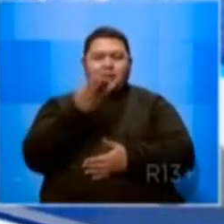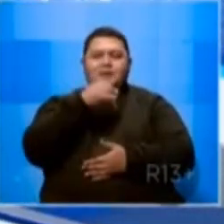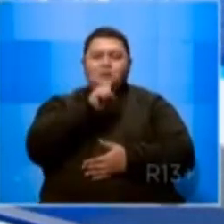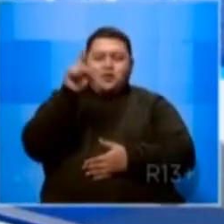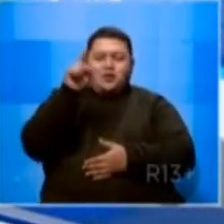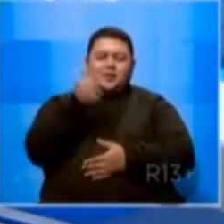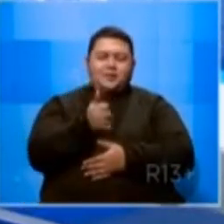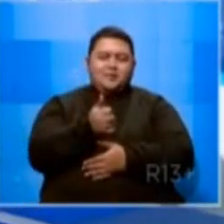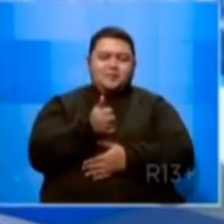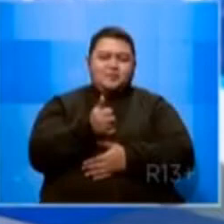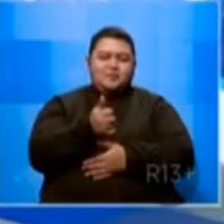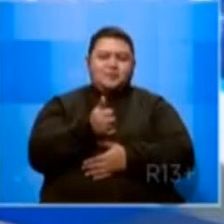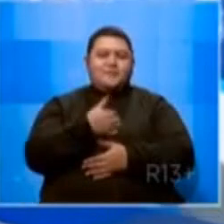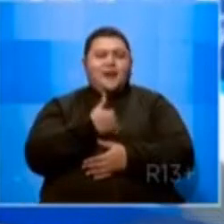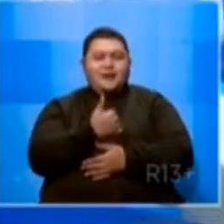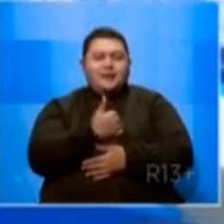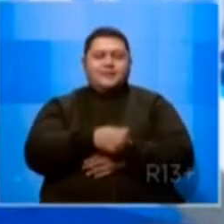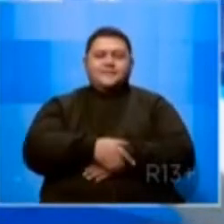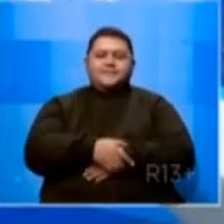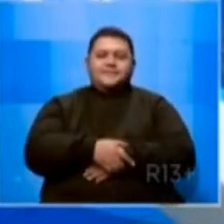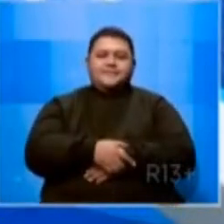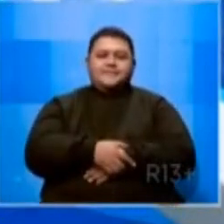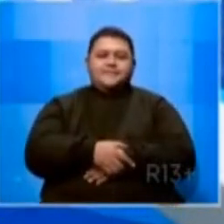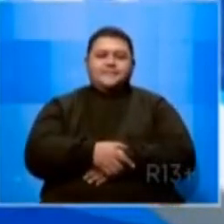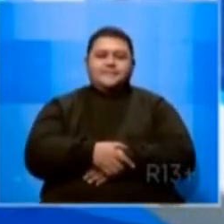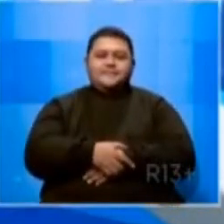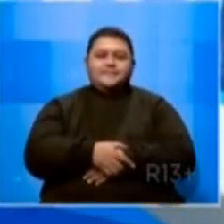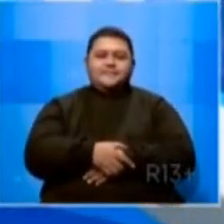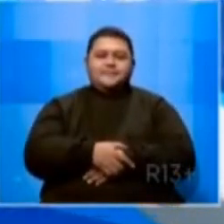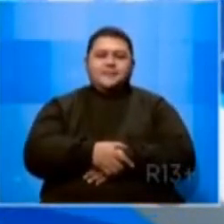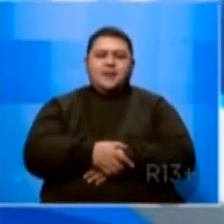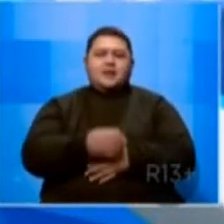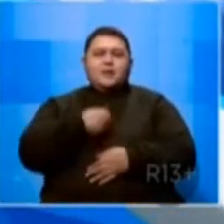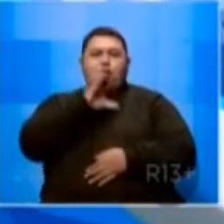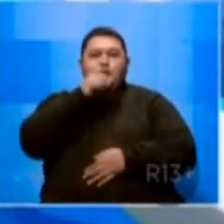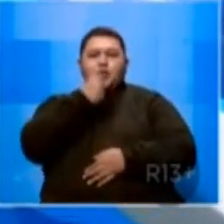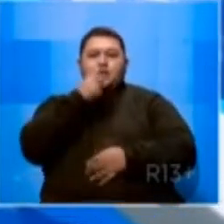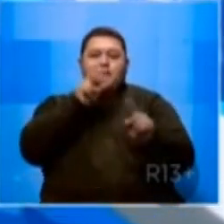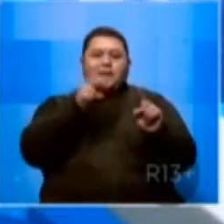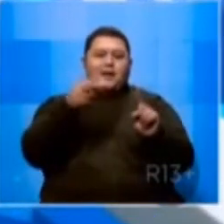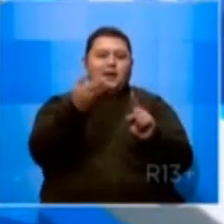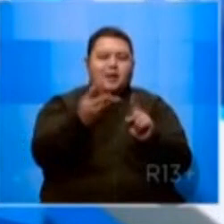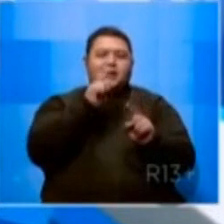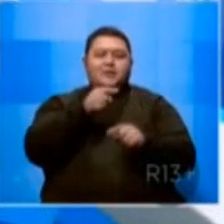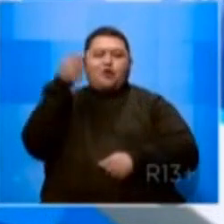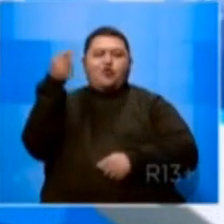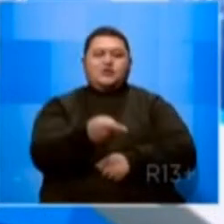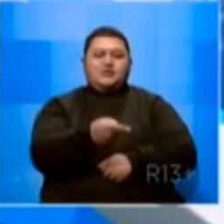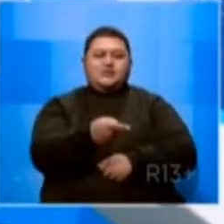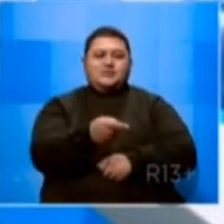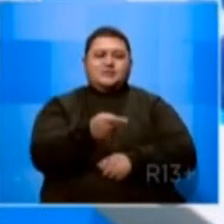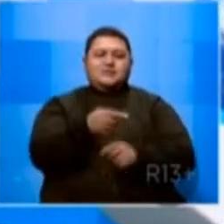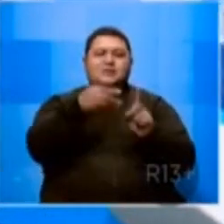Puji Tuhan ya semuanya baik-baik kita akan bahas pandangan anda tentang vonis Richard elizer Di sini